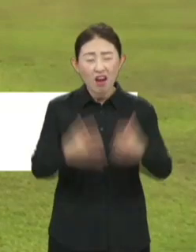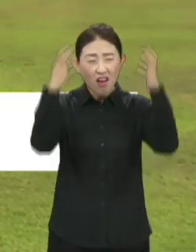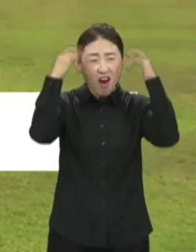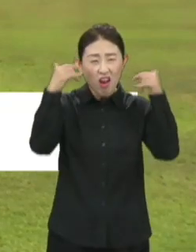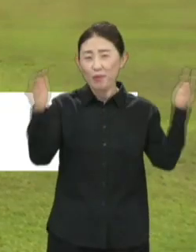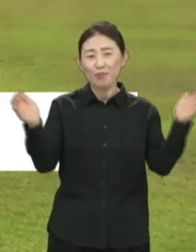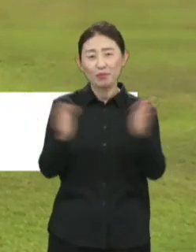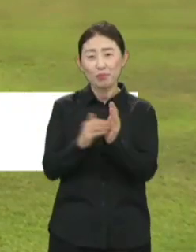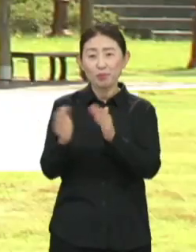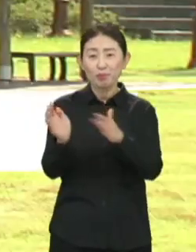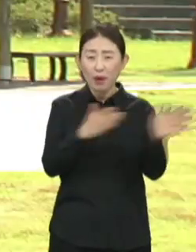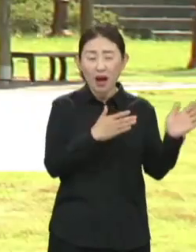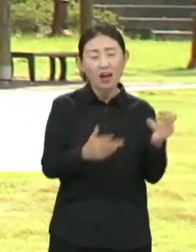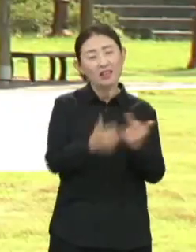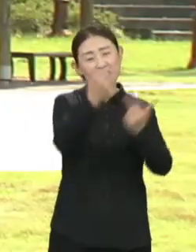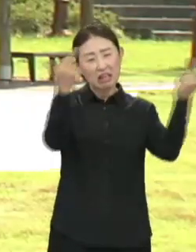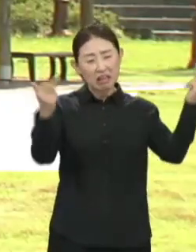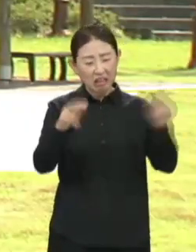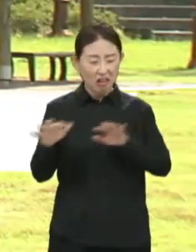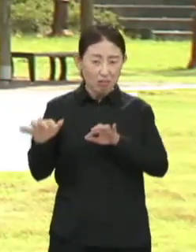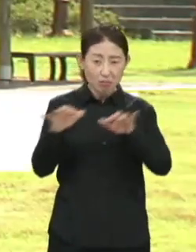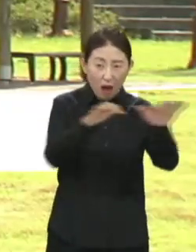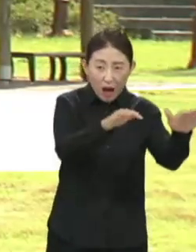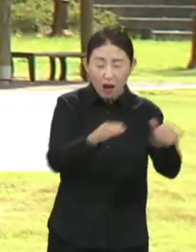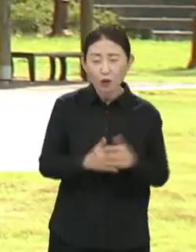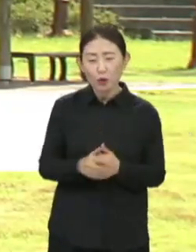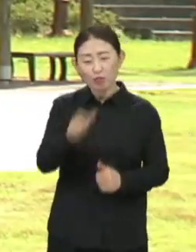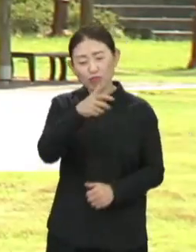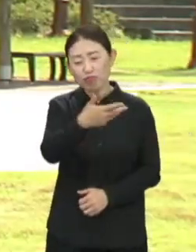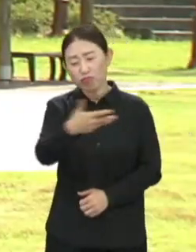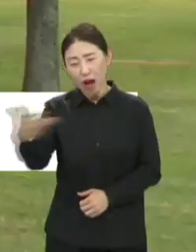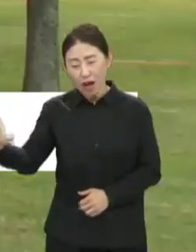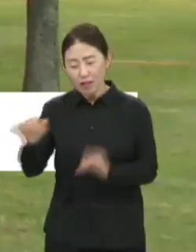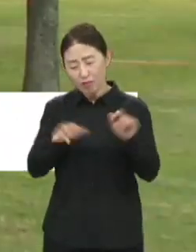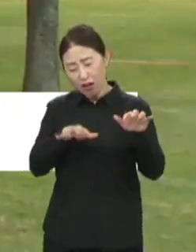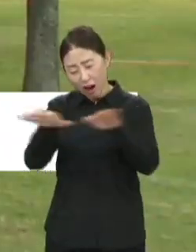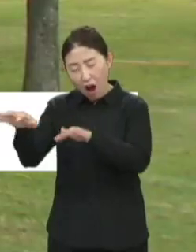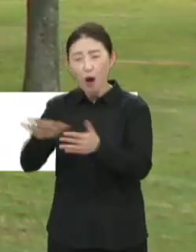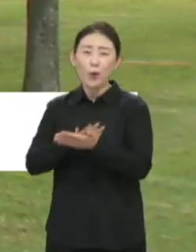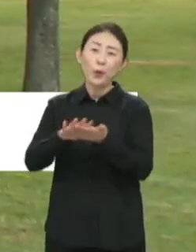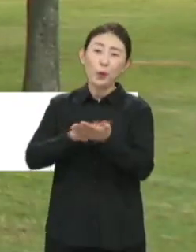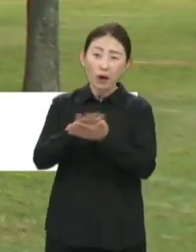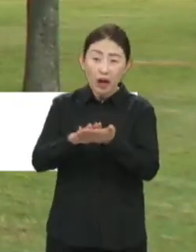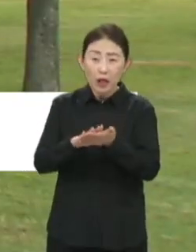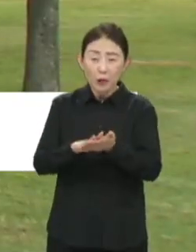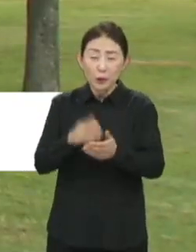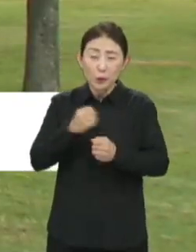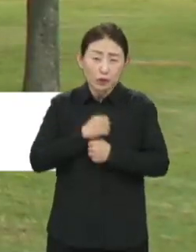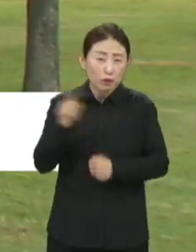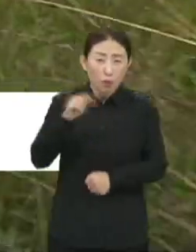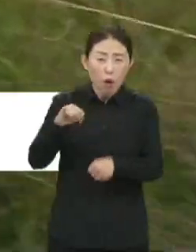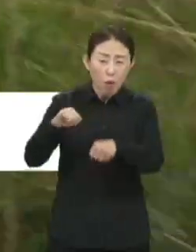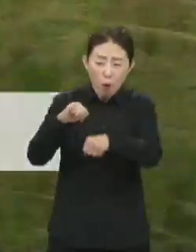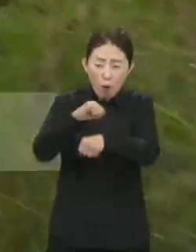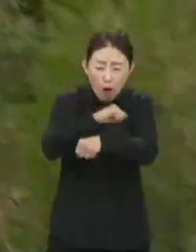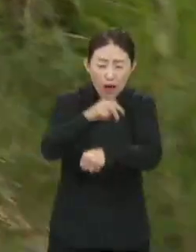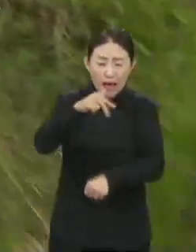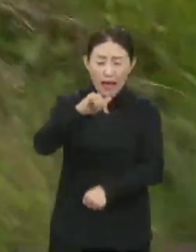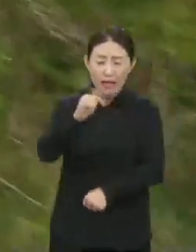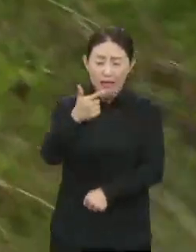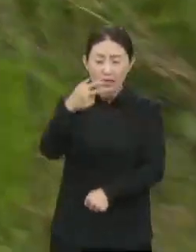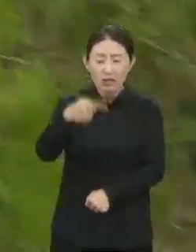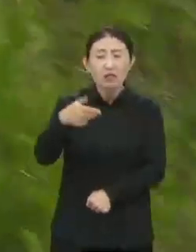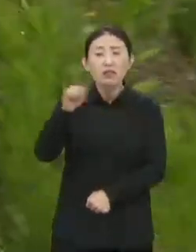여름이 끝나고 산과 강변 등 야외에서 소풍을 즐기는 경우가 많은데 이때 진드기를 주의해야 합니다.